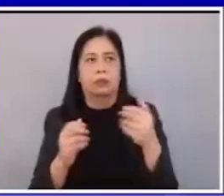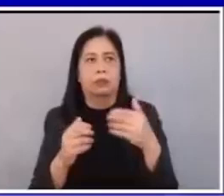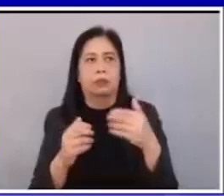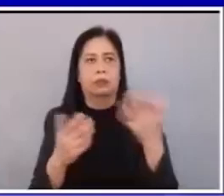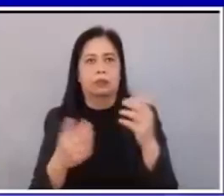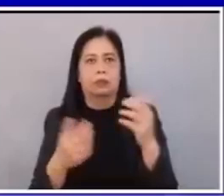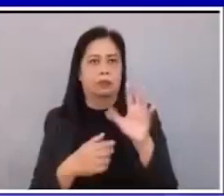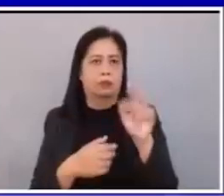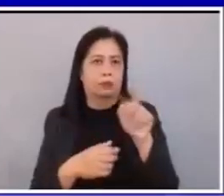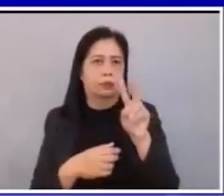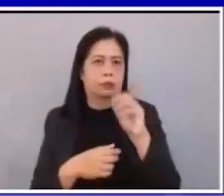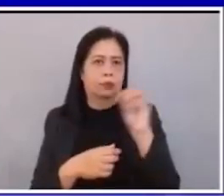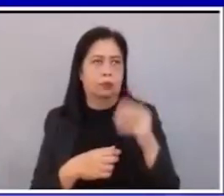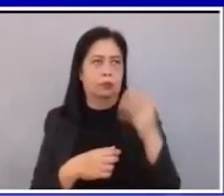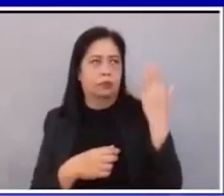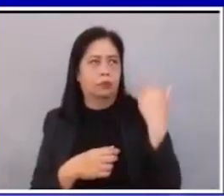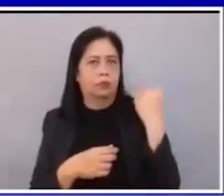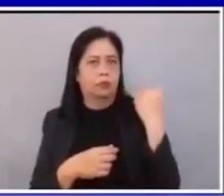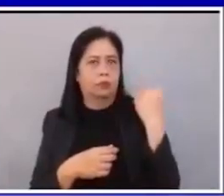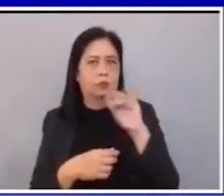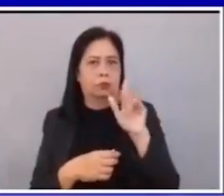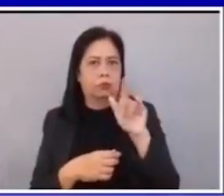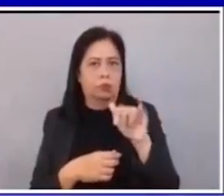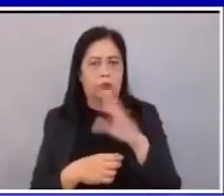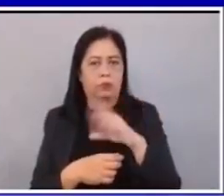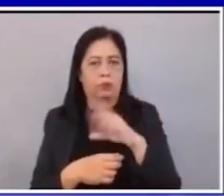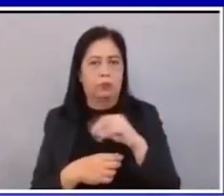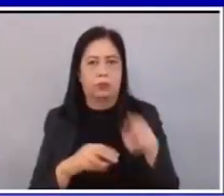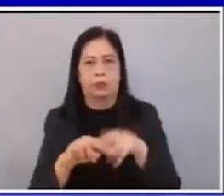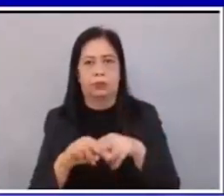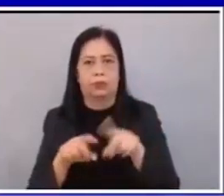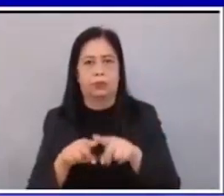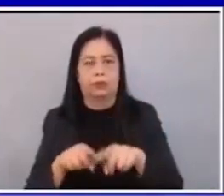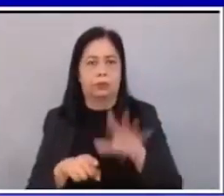nung Hulyo. At nagdagdag siya ng mga